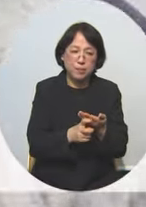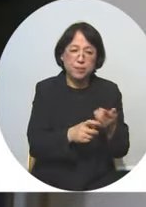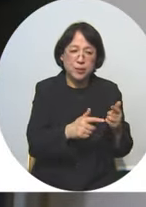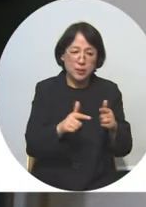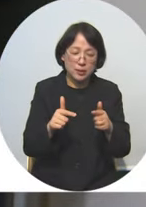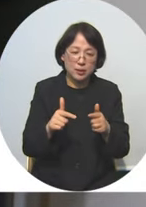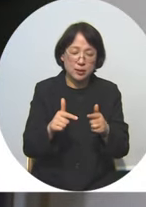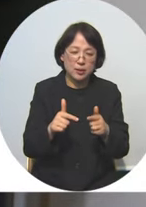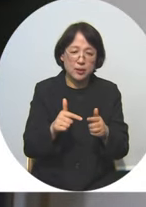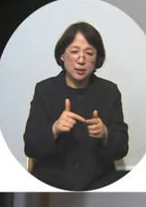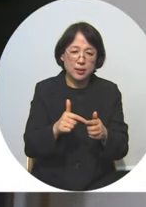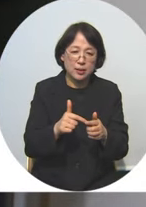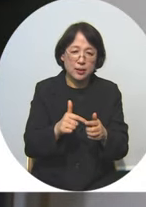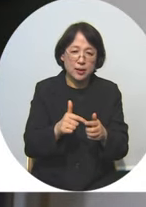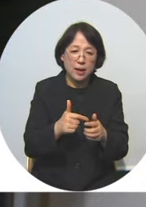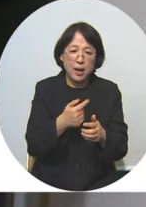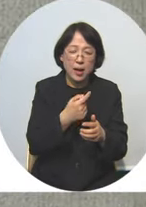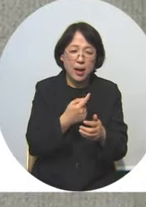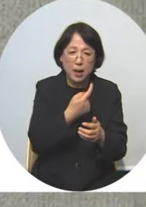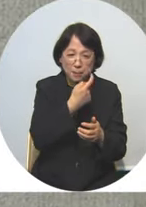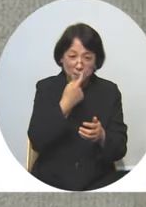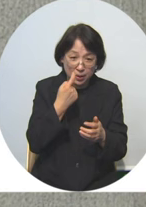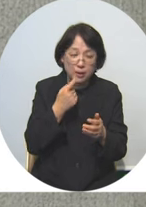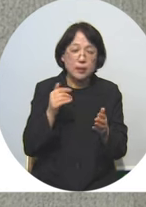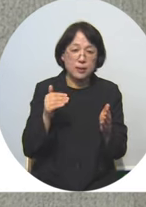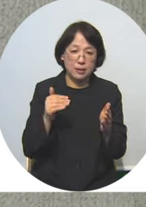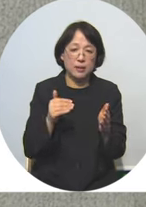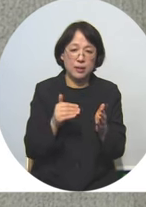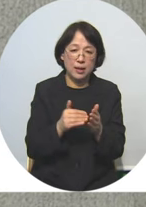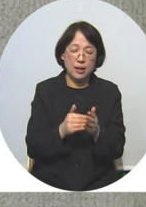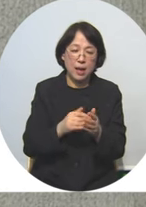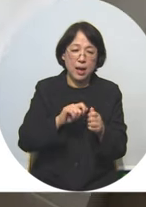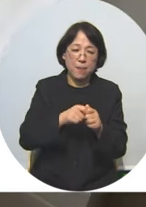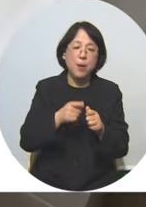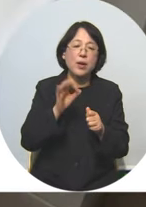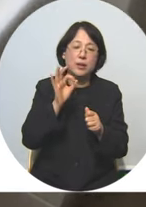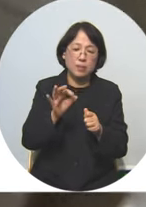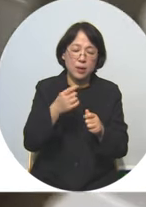교란하면 3년 이하의 징역 또는 3천만 원 이하의 벌금과 함께